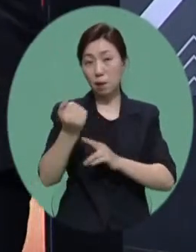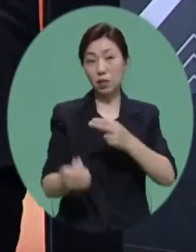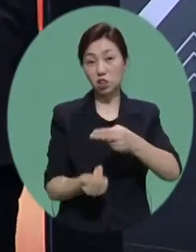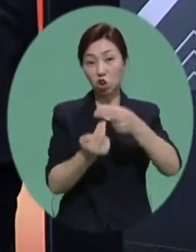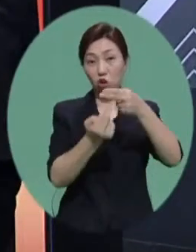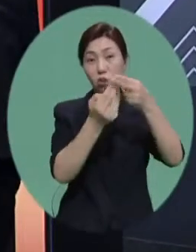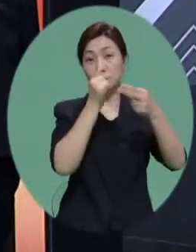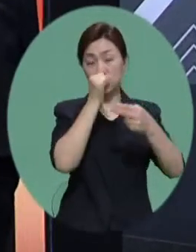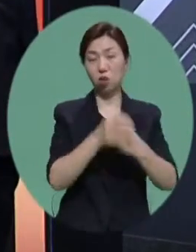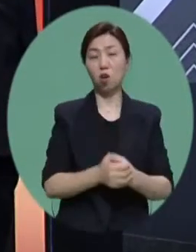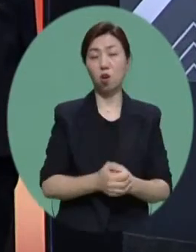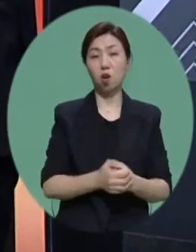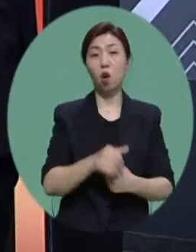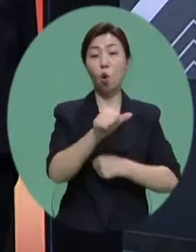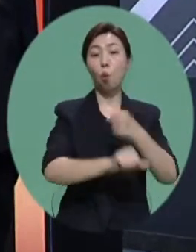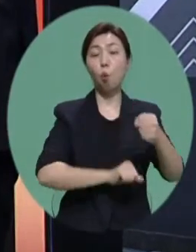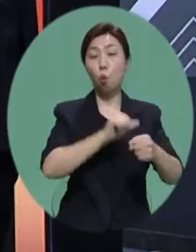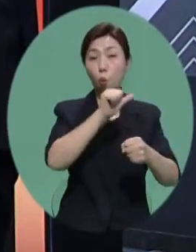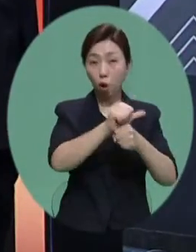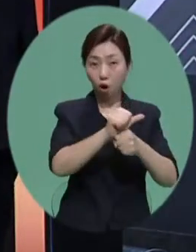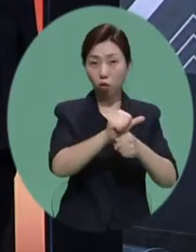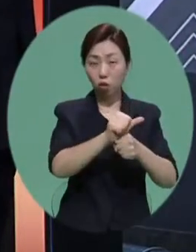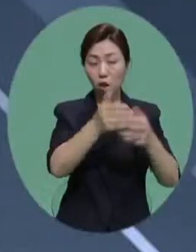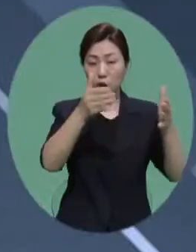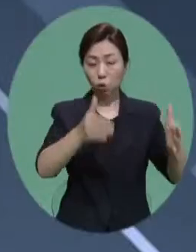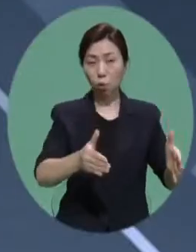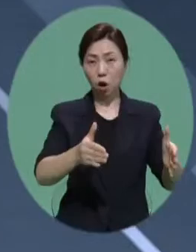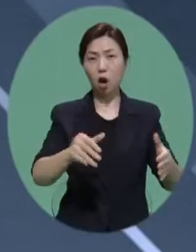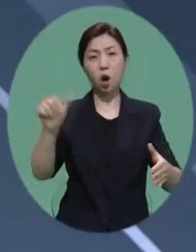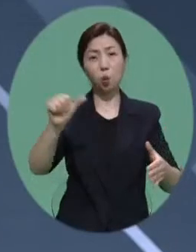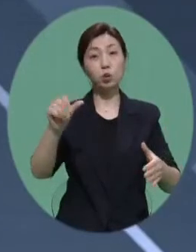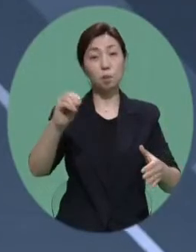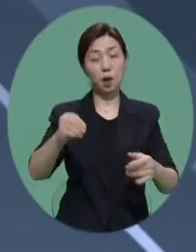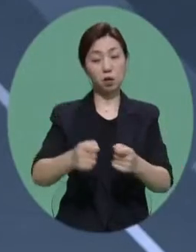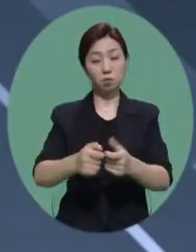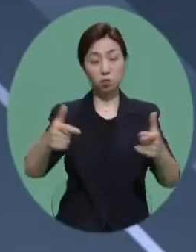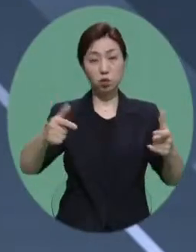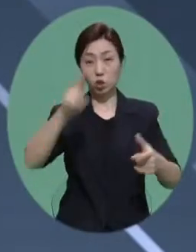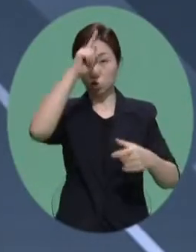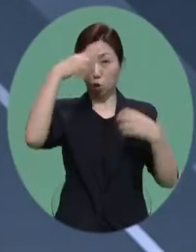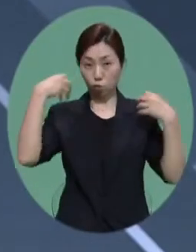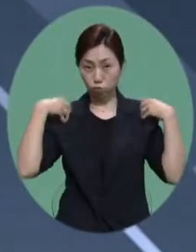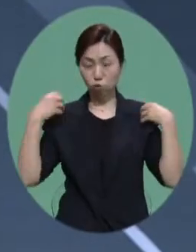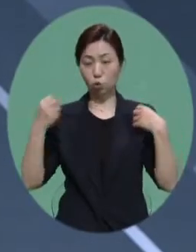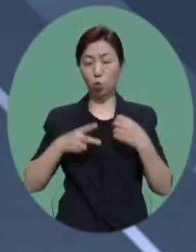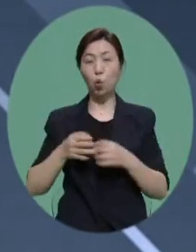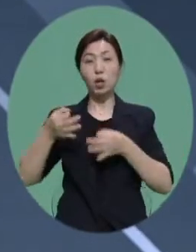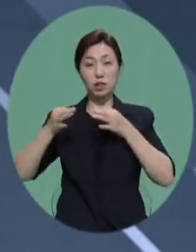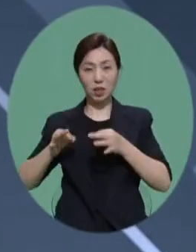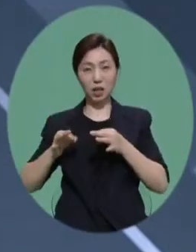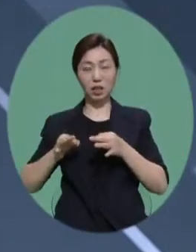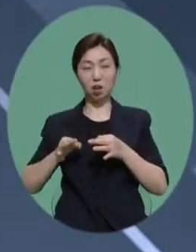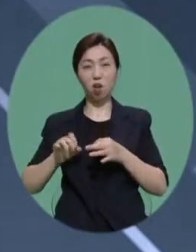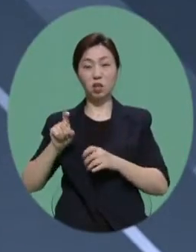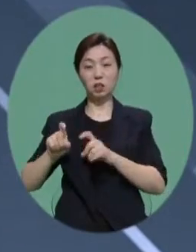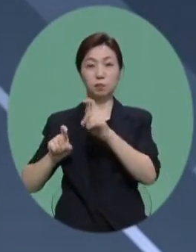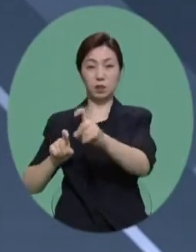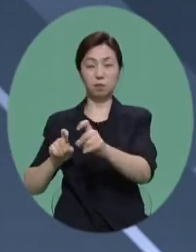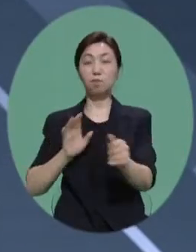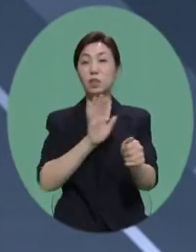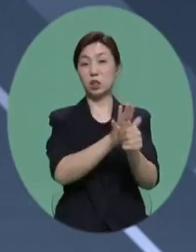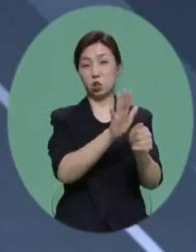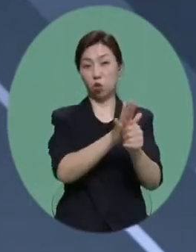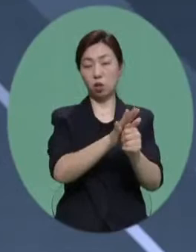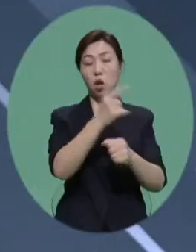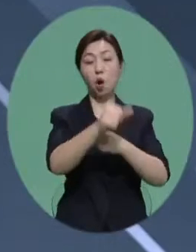5000만원으로 누르셔서 정부와 그 다음 금융기관에서 10% 씩 지원해서 5000만원을 만들 수 있게 해주자 5년